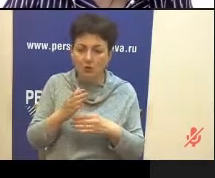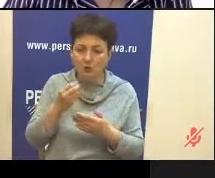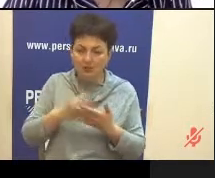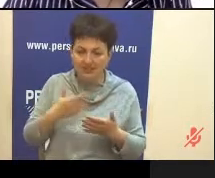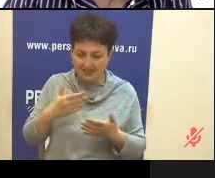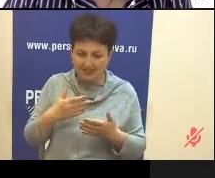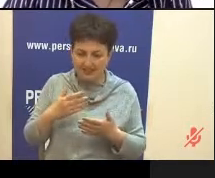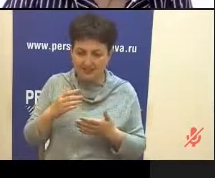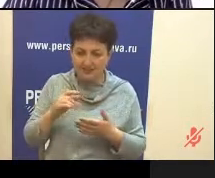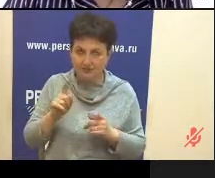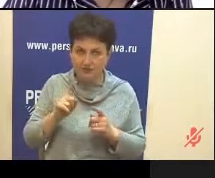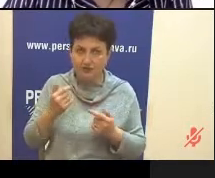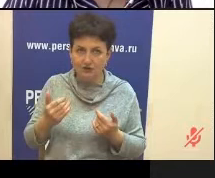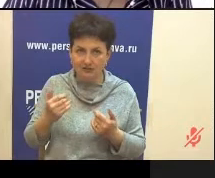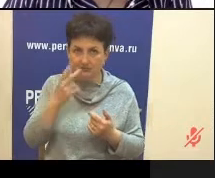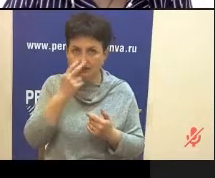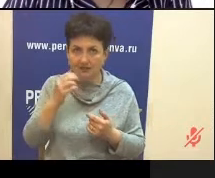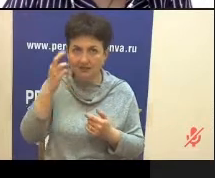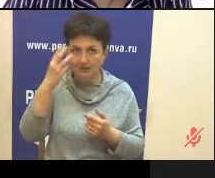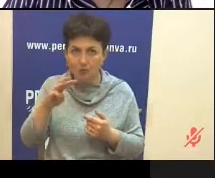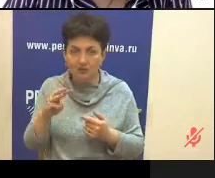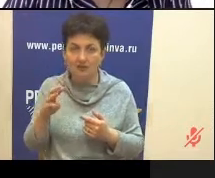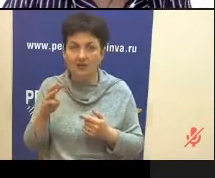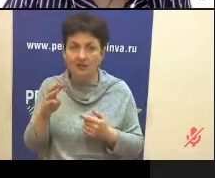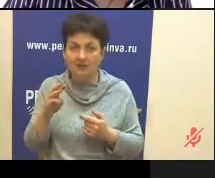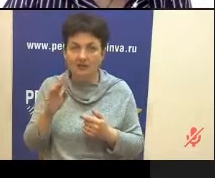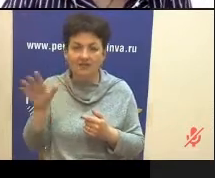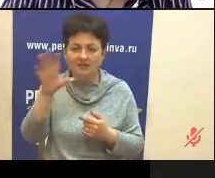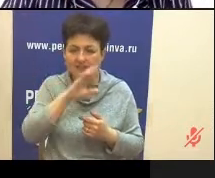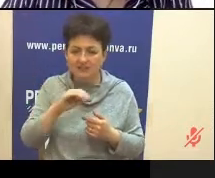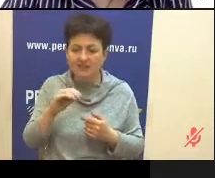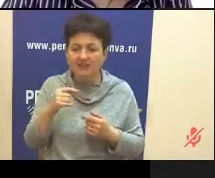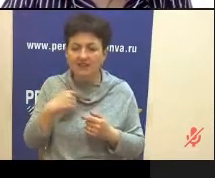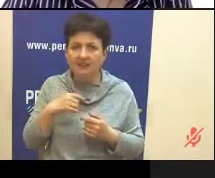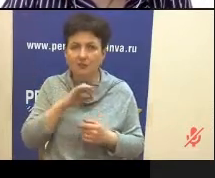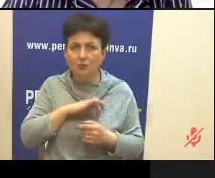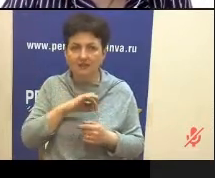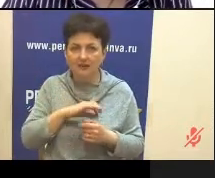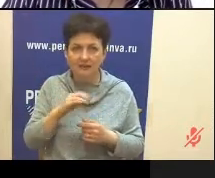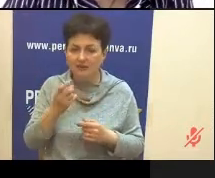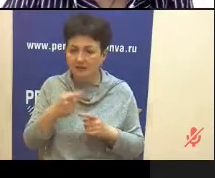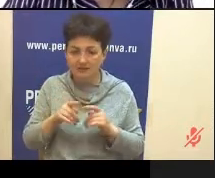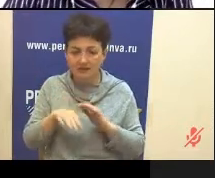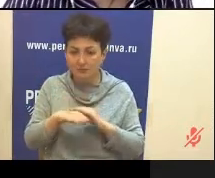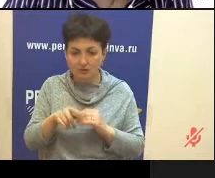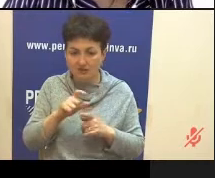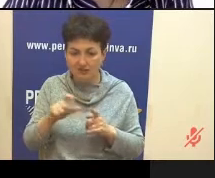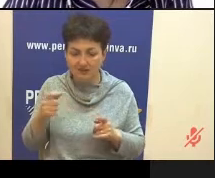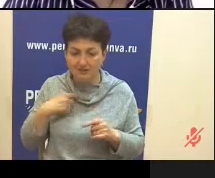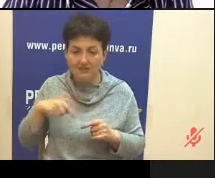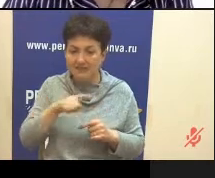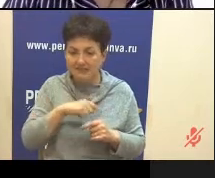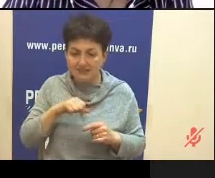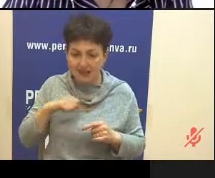вот эту разделенную ценность, shared value, что сейчас принято и модно везде и всюду употреблять, но на самом деле это не пустые